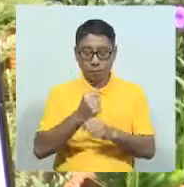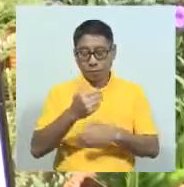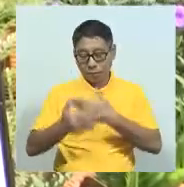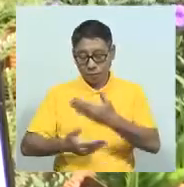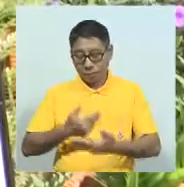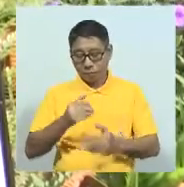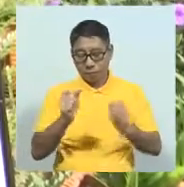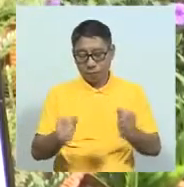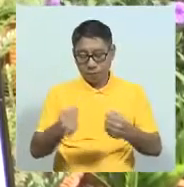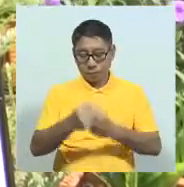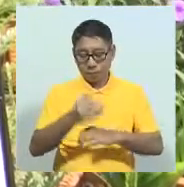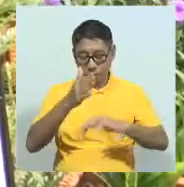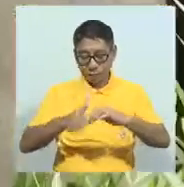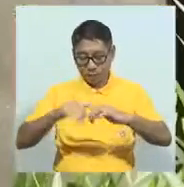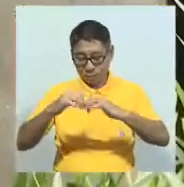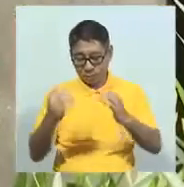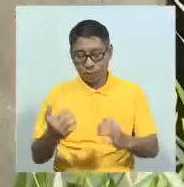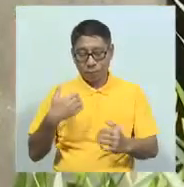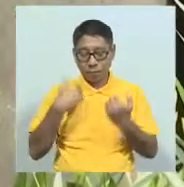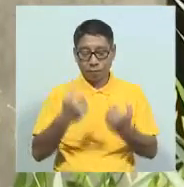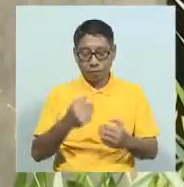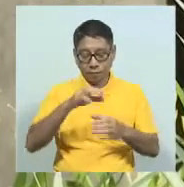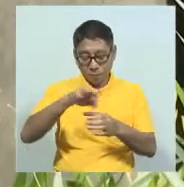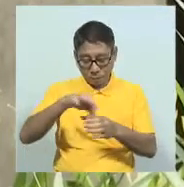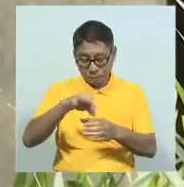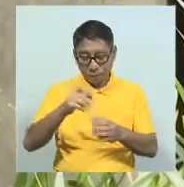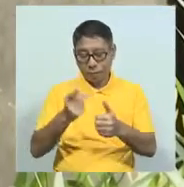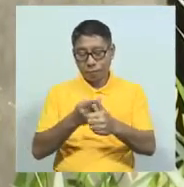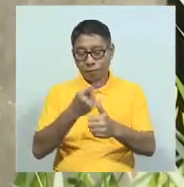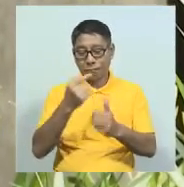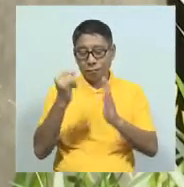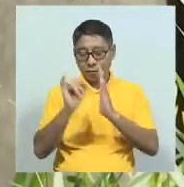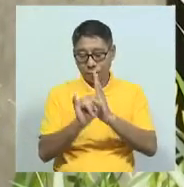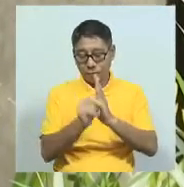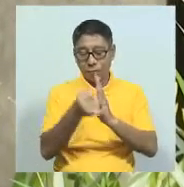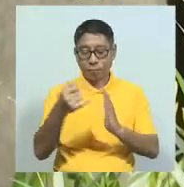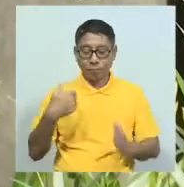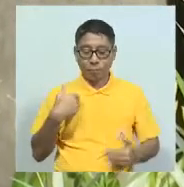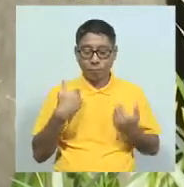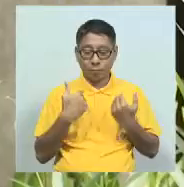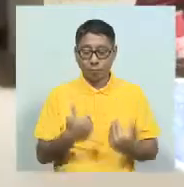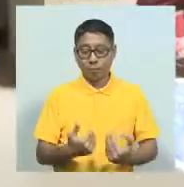สวนทุเรียนอรุณบูรพาคาเฟ่ในสวนทุเรียนแห่งแรกของจังหวัดจันทบุรี